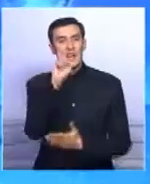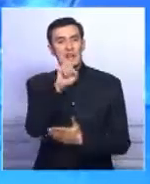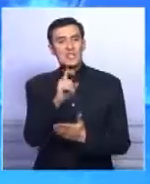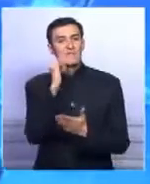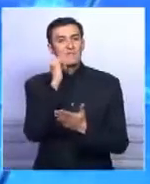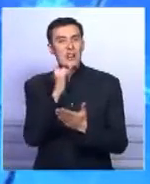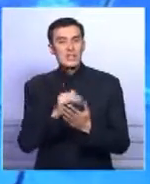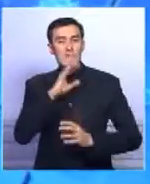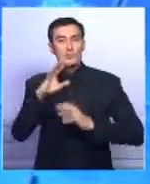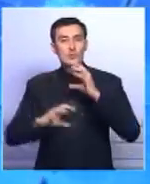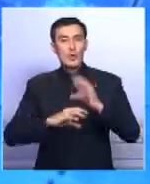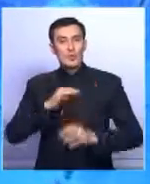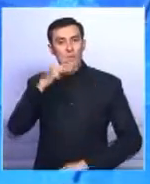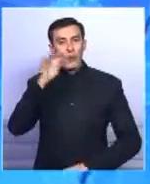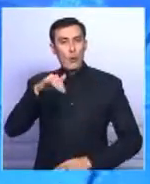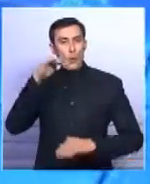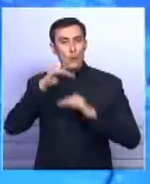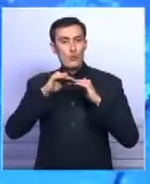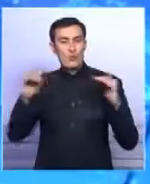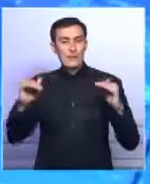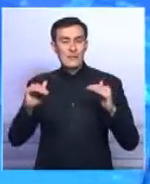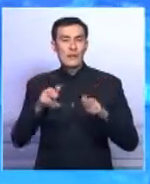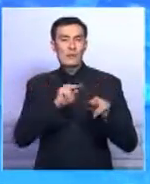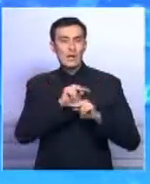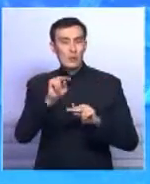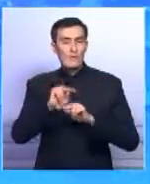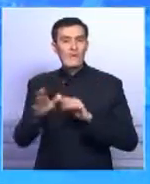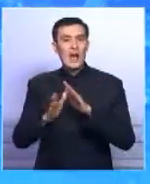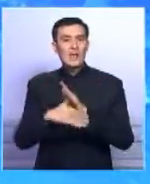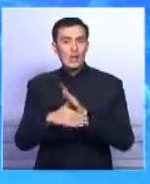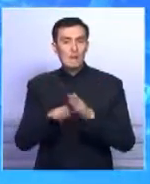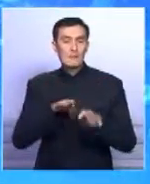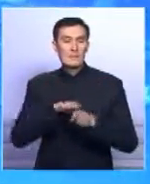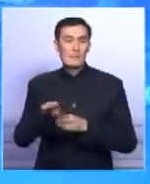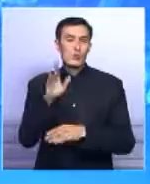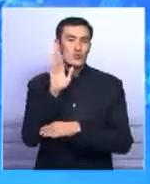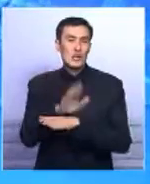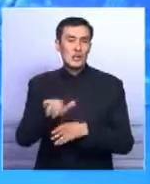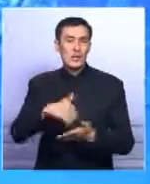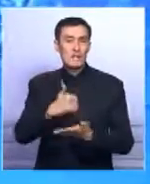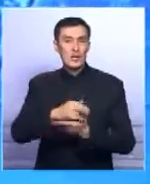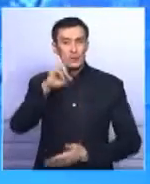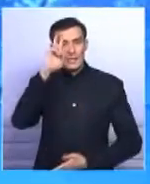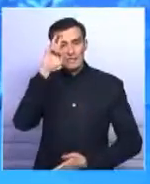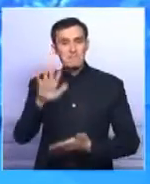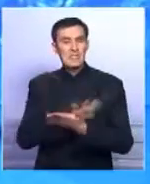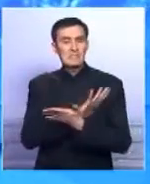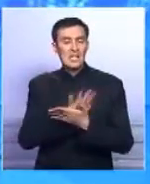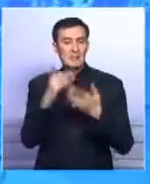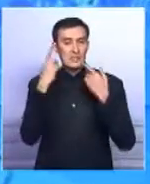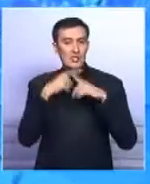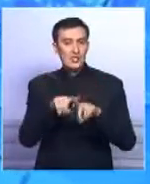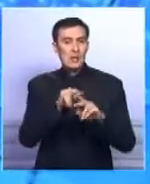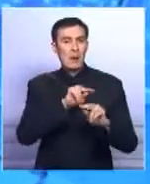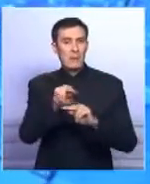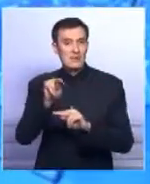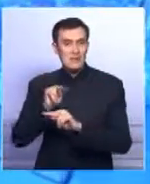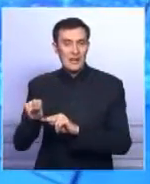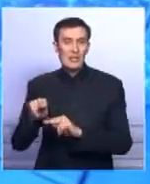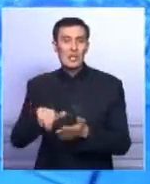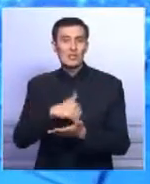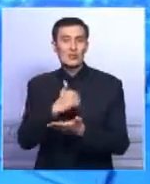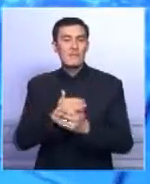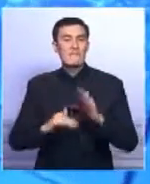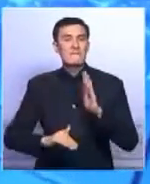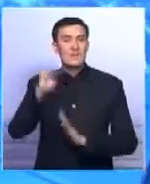Сварщиков международного уровня будут готовить в Атырау. В рамках реализации поручения главы государства о бесплатном техническом образовании на